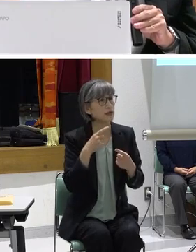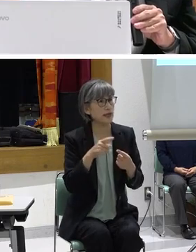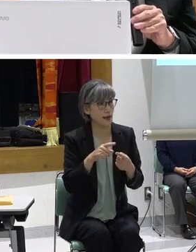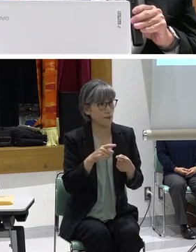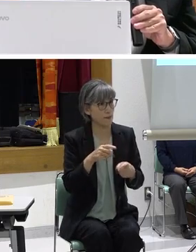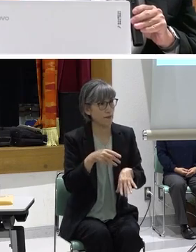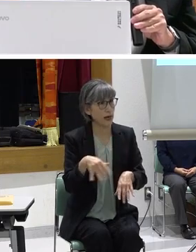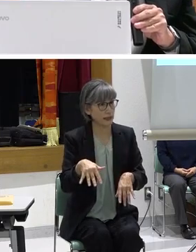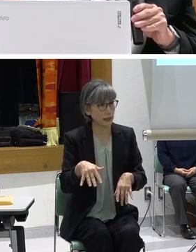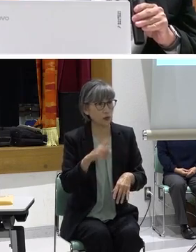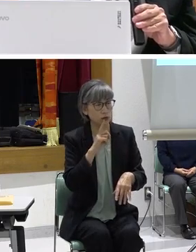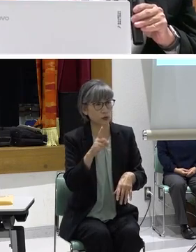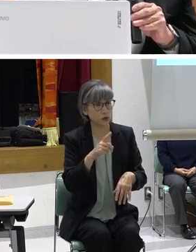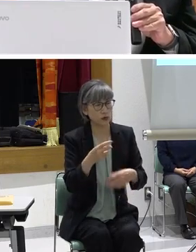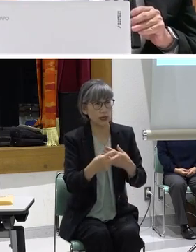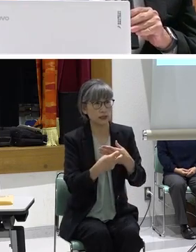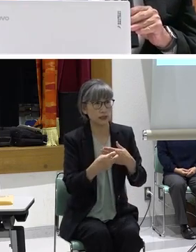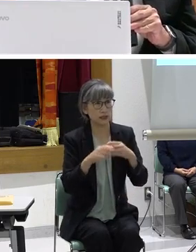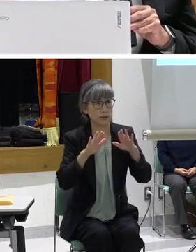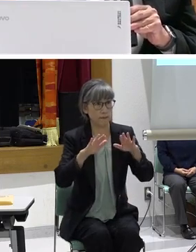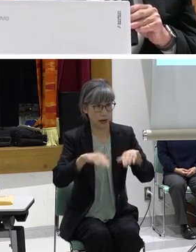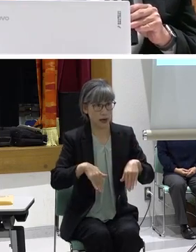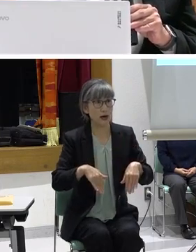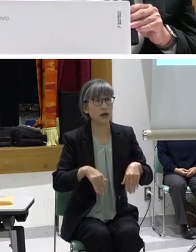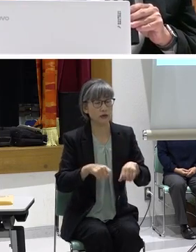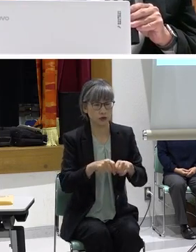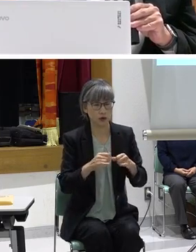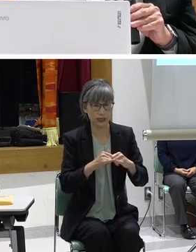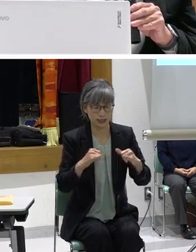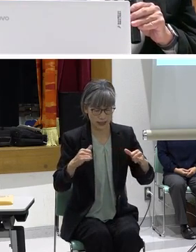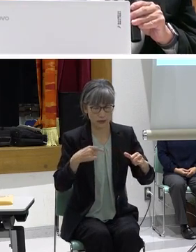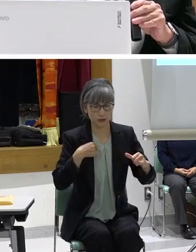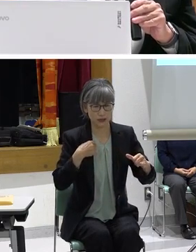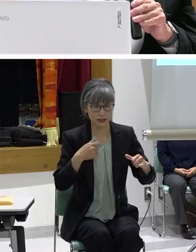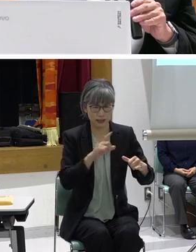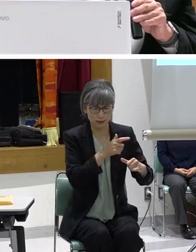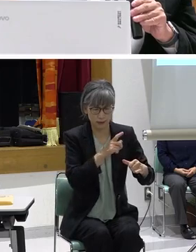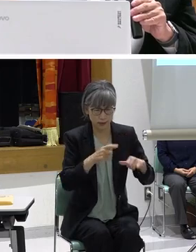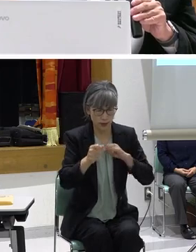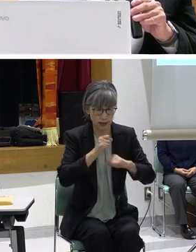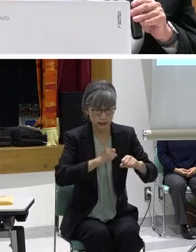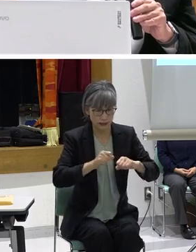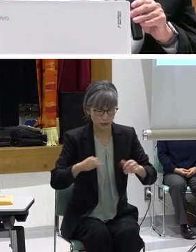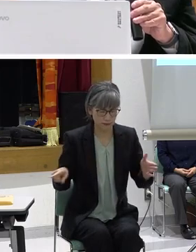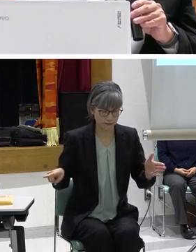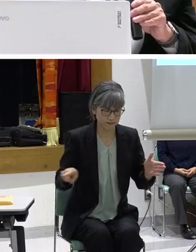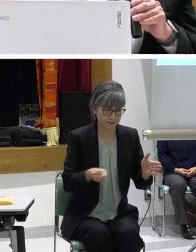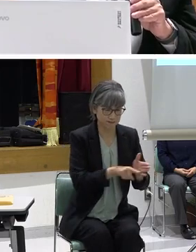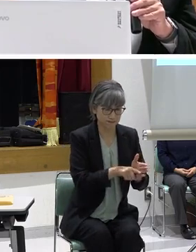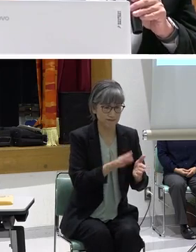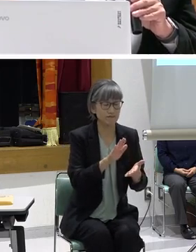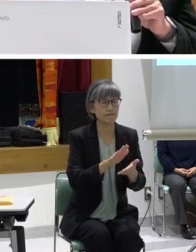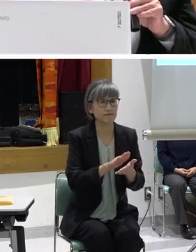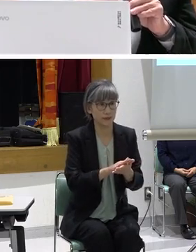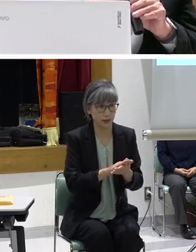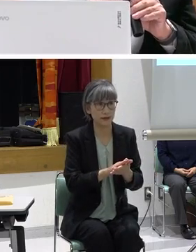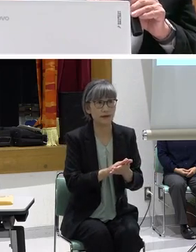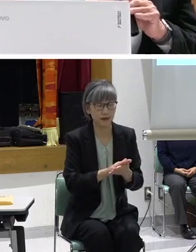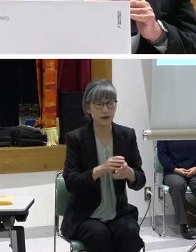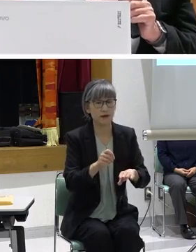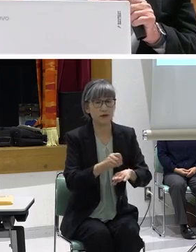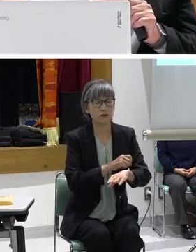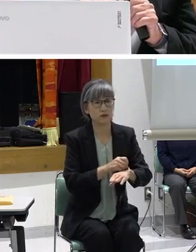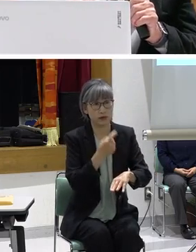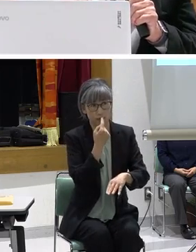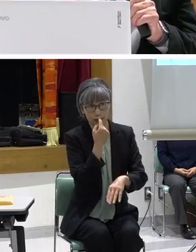て、以来ずっとこう障害者としていろんな活動をしてきたわけなんですけれども、特に